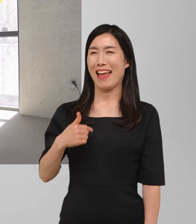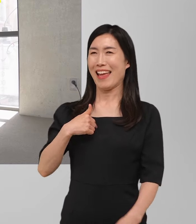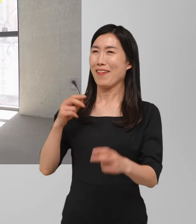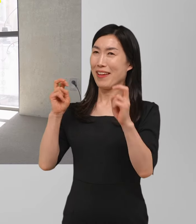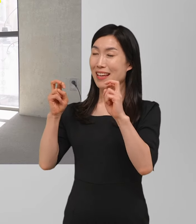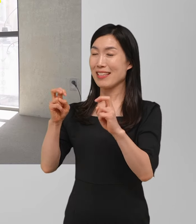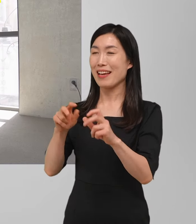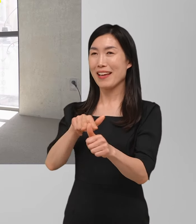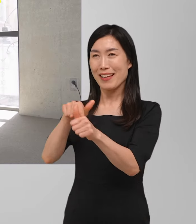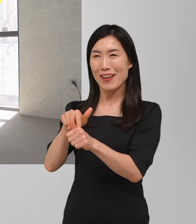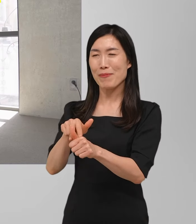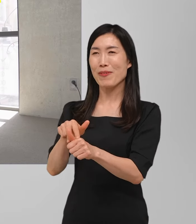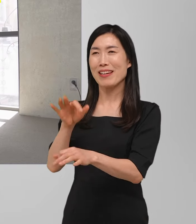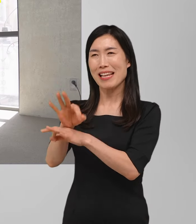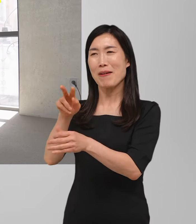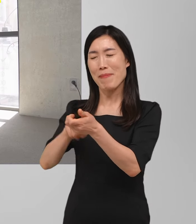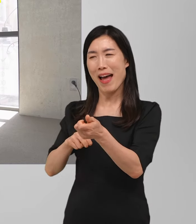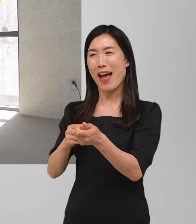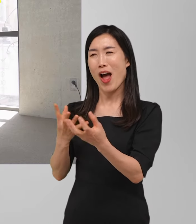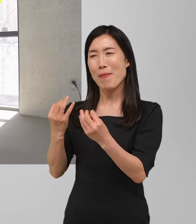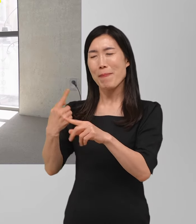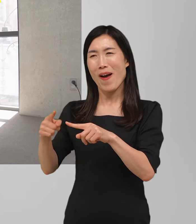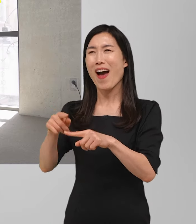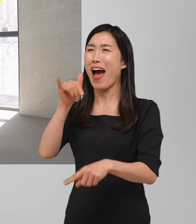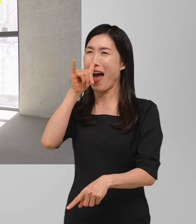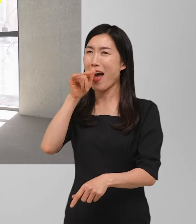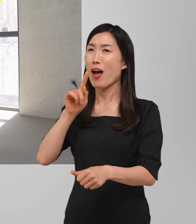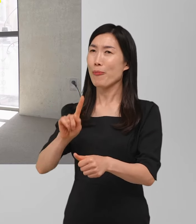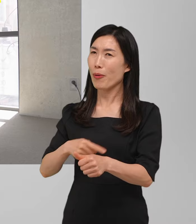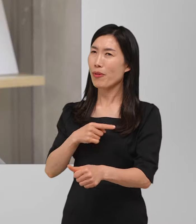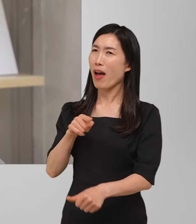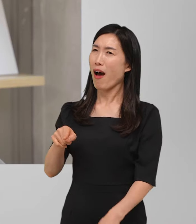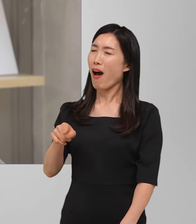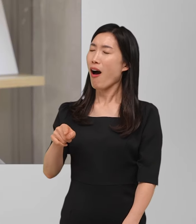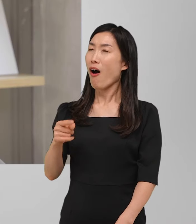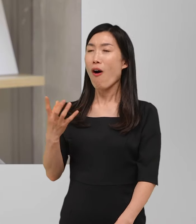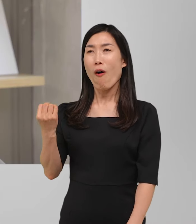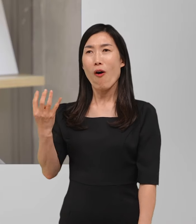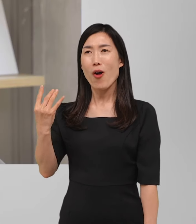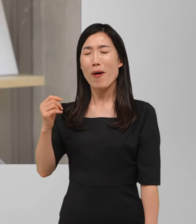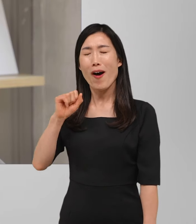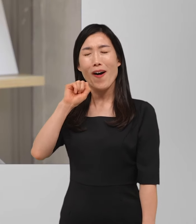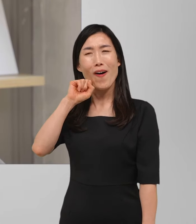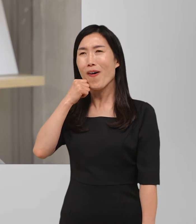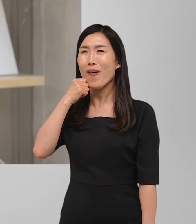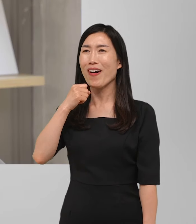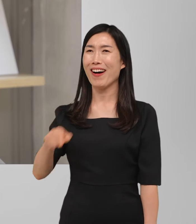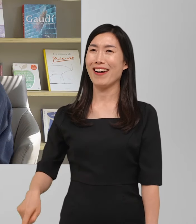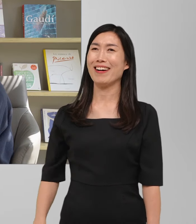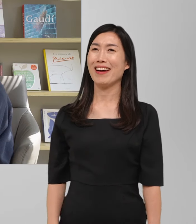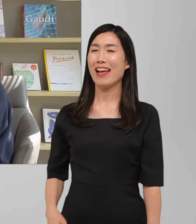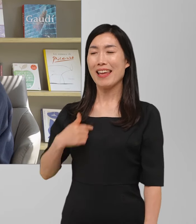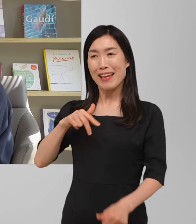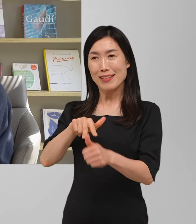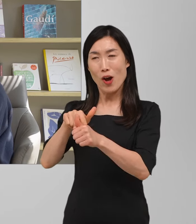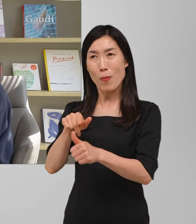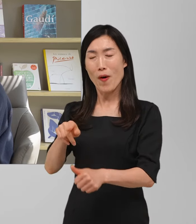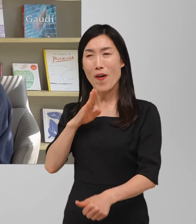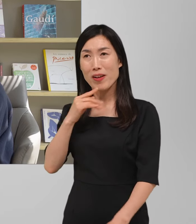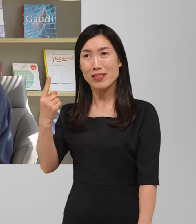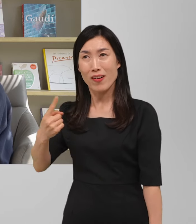저희 회사도 데이터를 또 이제 유통을 하고 판매를 하는 회사다 네. 보니까 이 시장 가격을 잘 모르겠는 거예요. 이